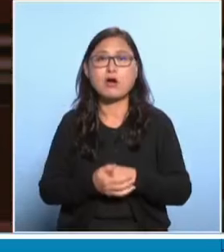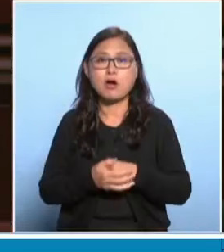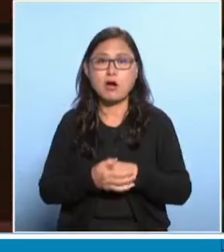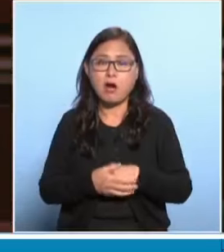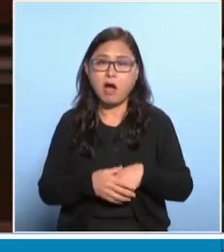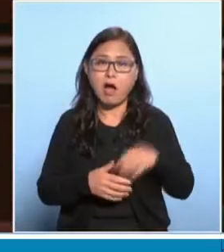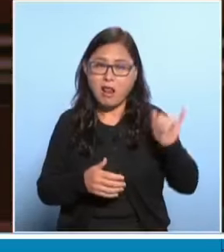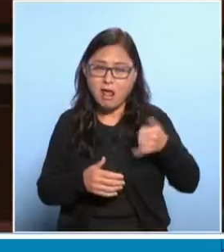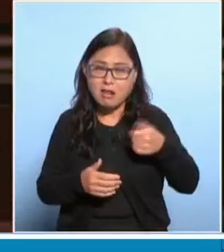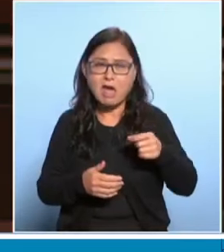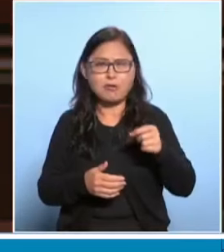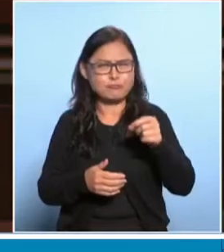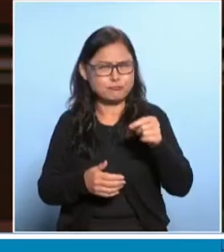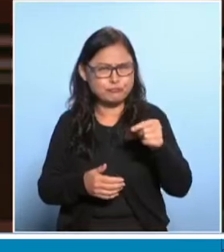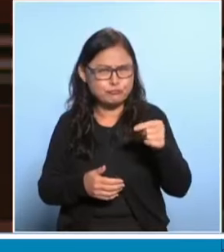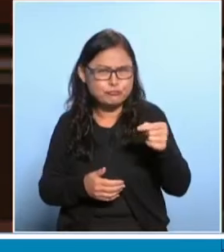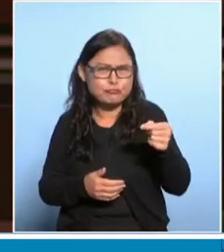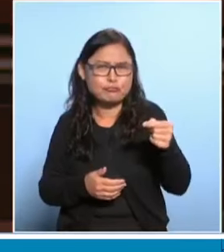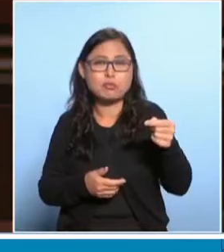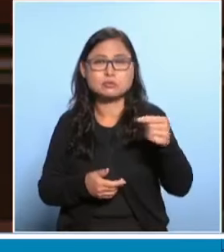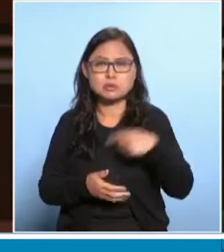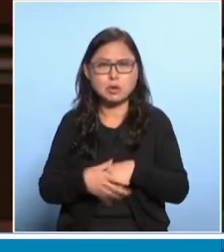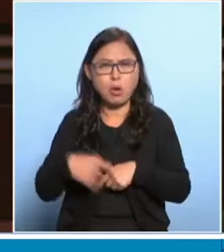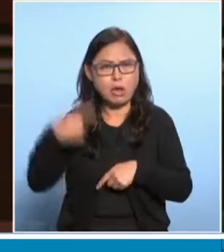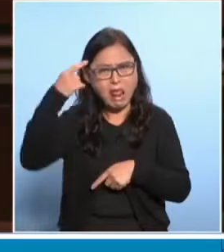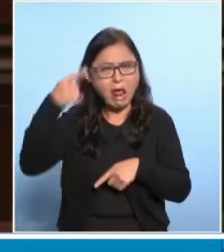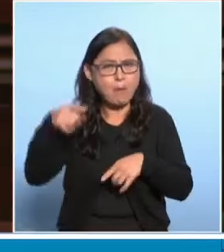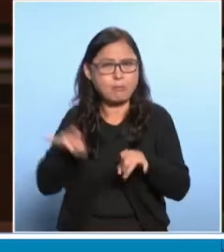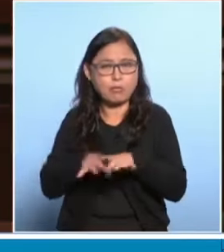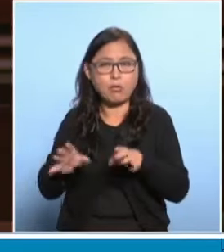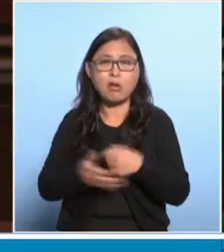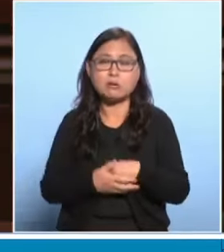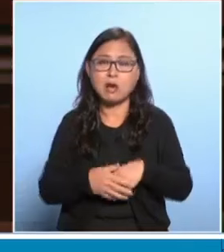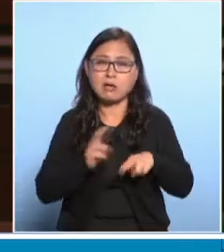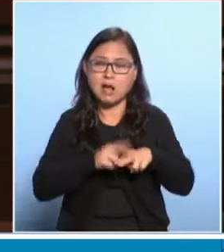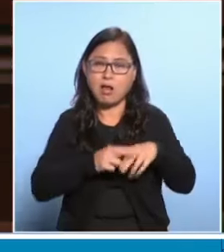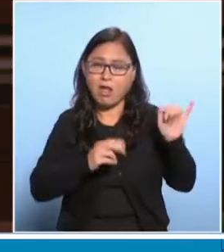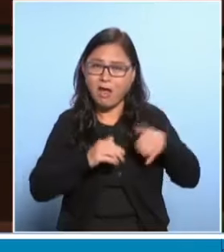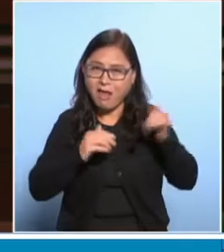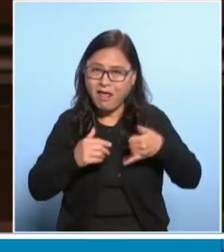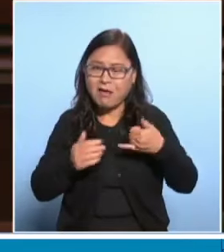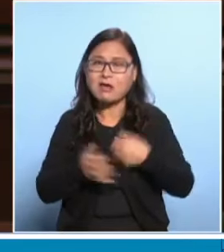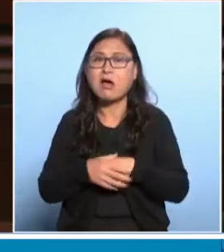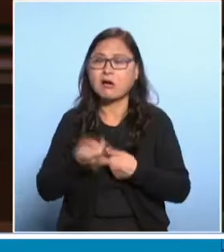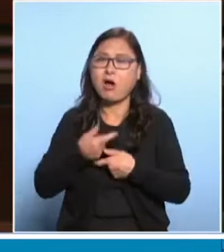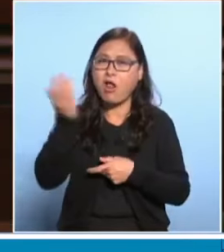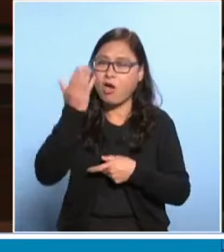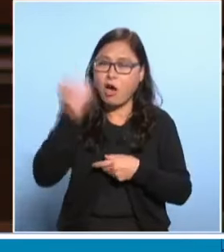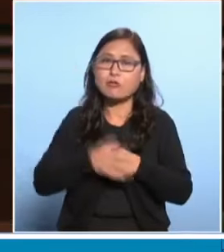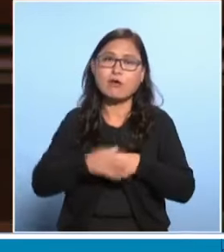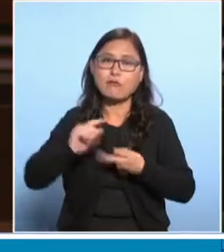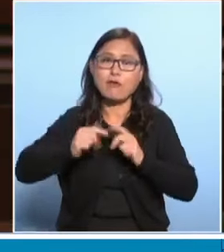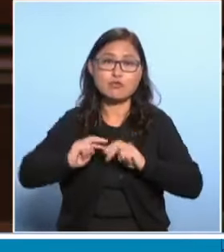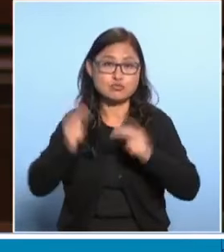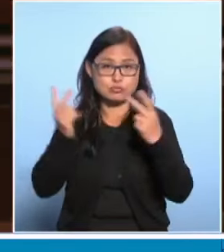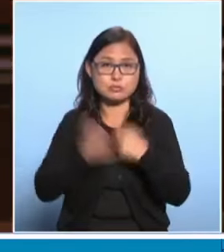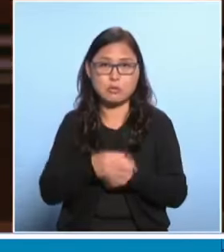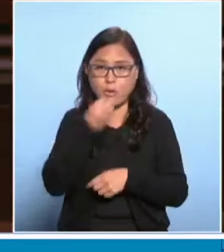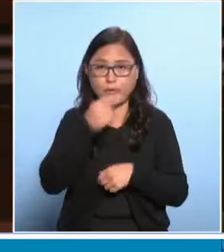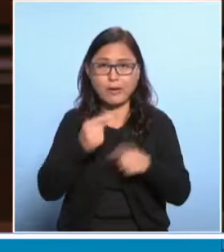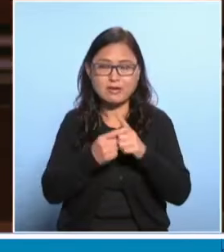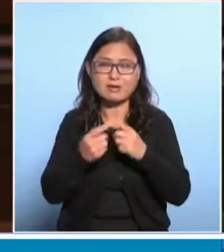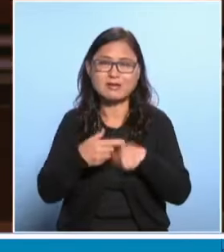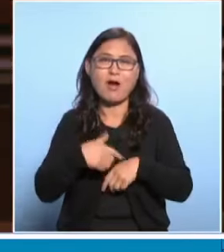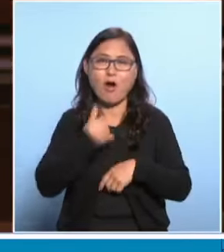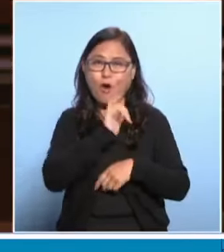訪港旅客恢復的速度未如預期，加上內地訪港旅客旅遊體驗的模式轉變和香港市民